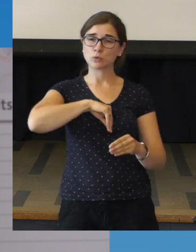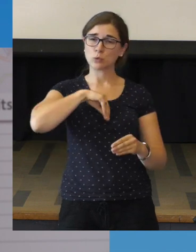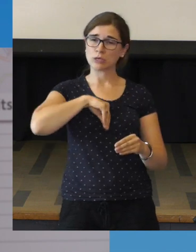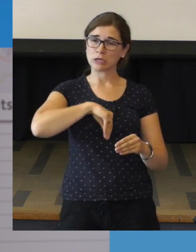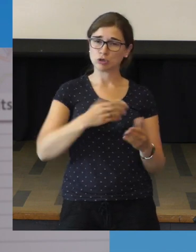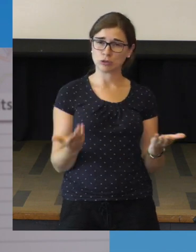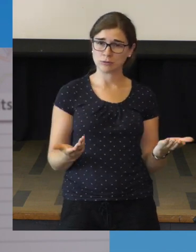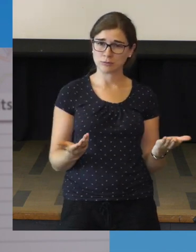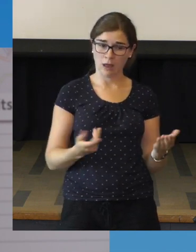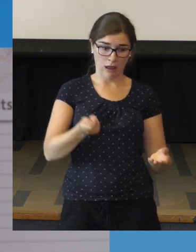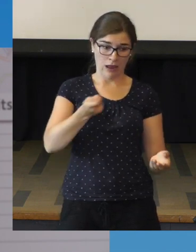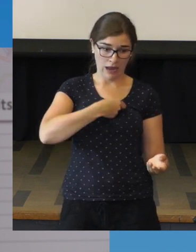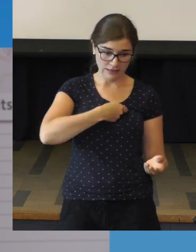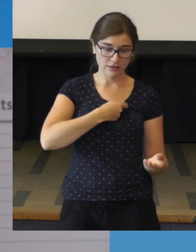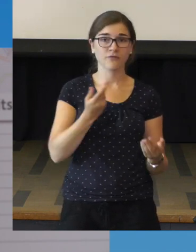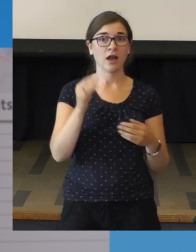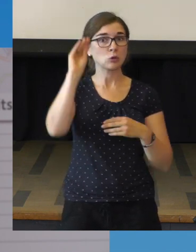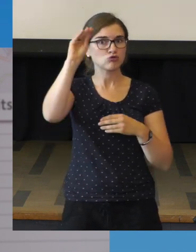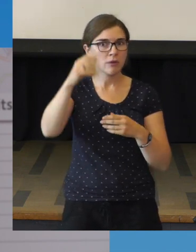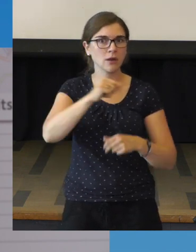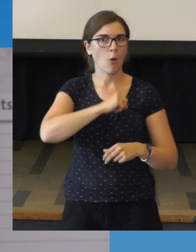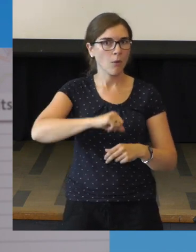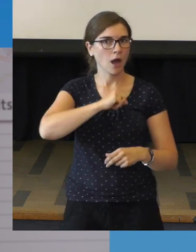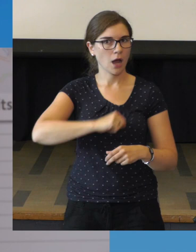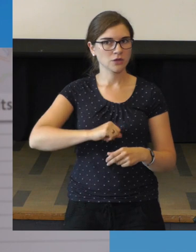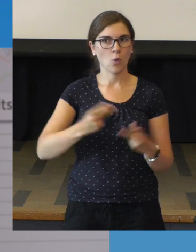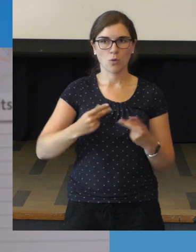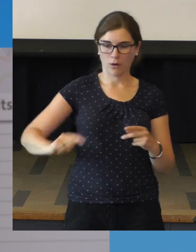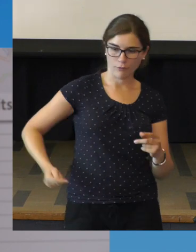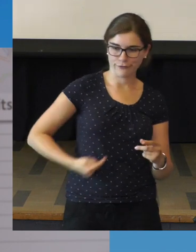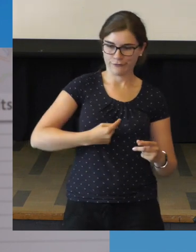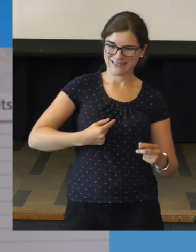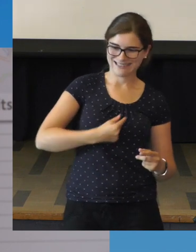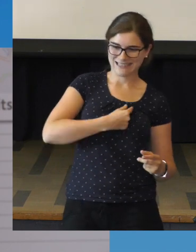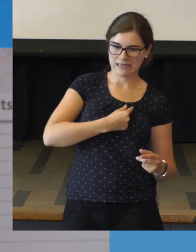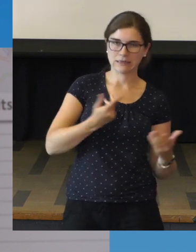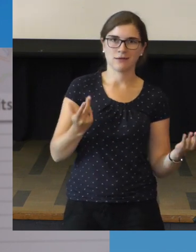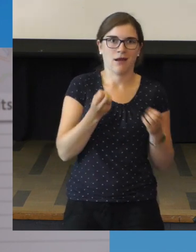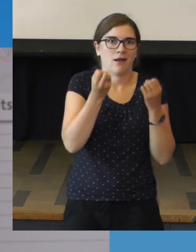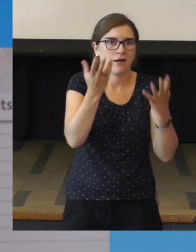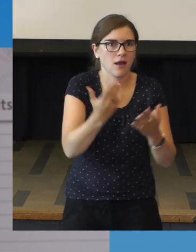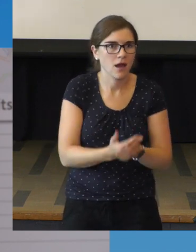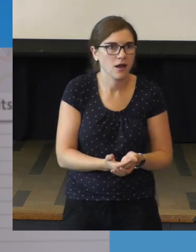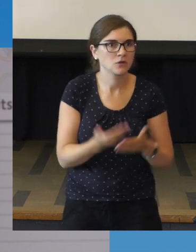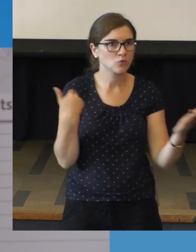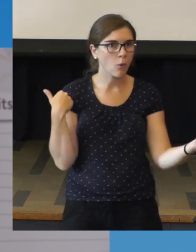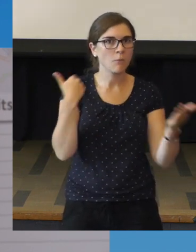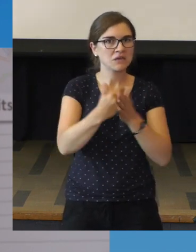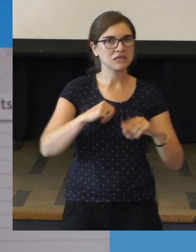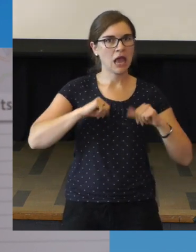Ein Herzinfarkt und spätere OPs und Stents, das bedeutet ein tiefer Einschnitt in die